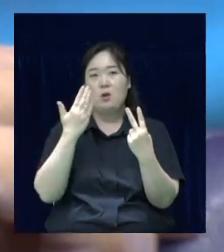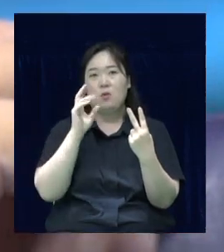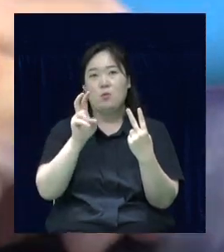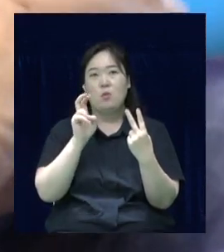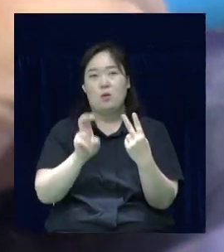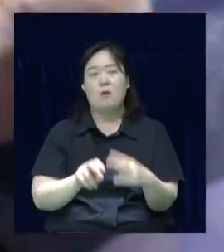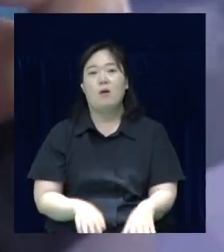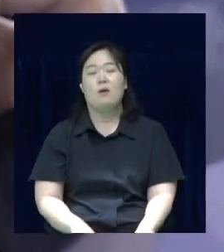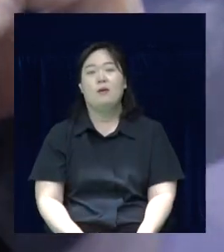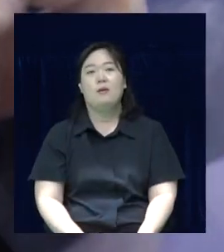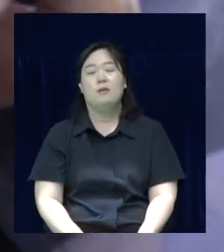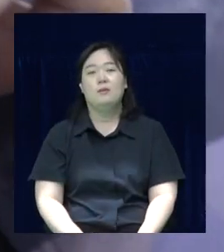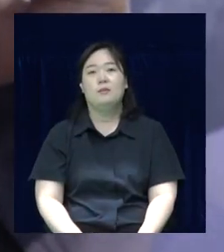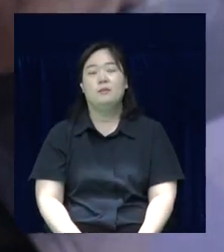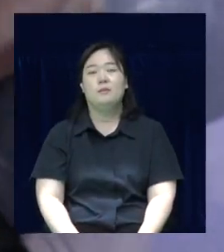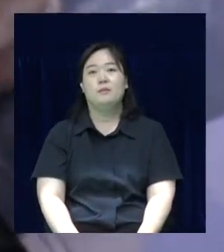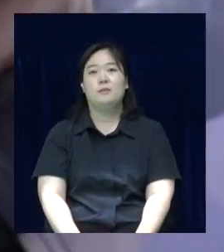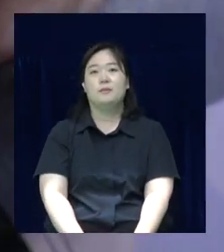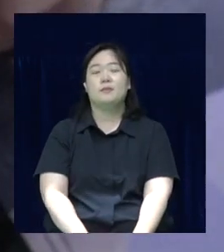되면은 총합.